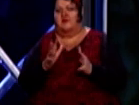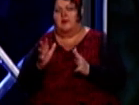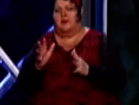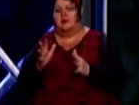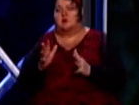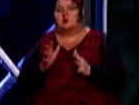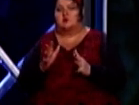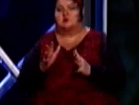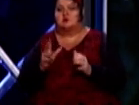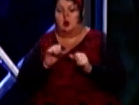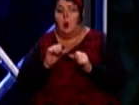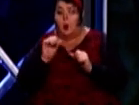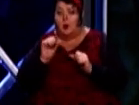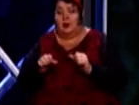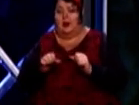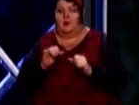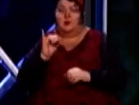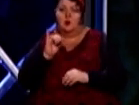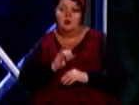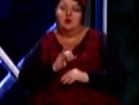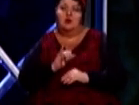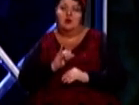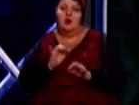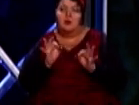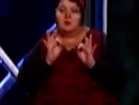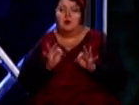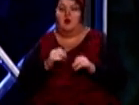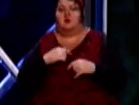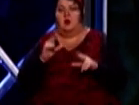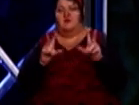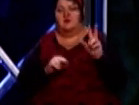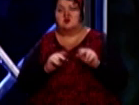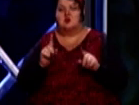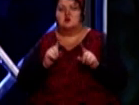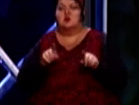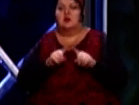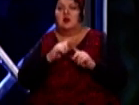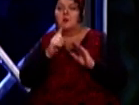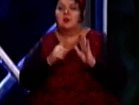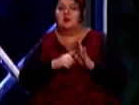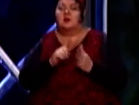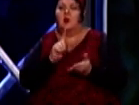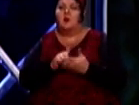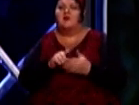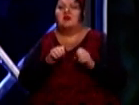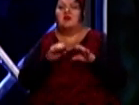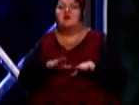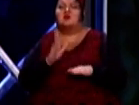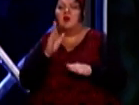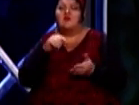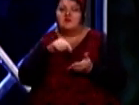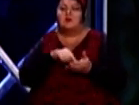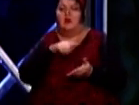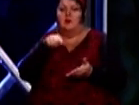окремо. І, направду, я вважаю, що Такі питання повинні вирішуватись в Полтаві. І